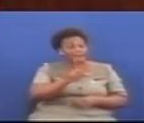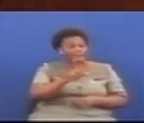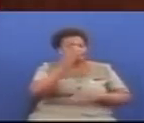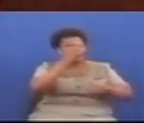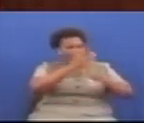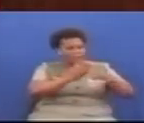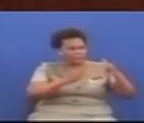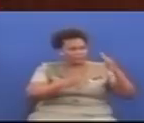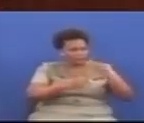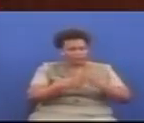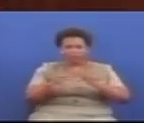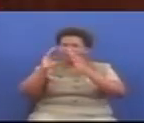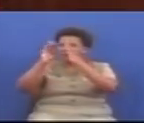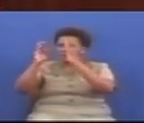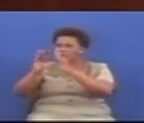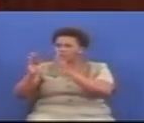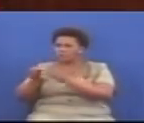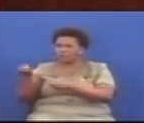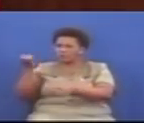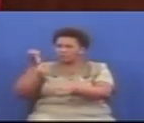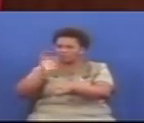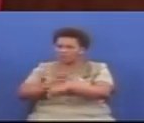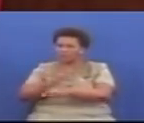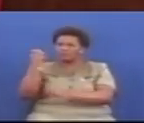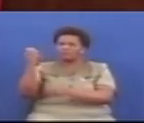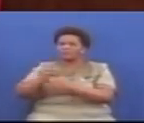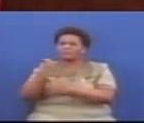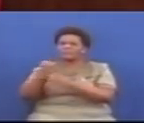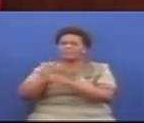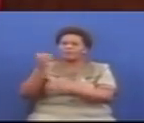chuo hicho yatafanywa uboreshaji?